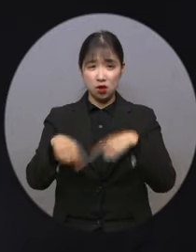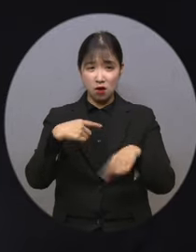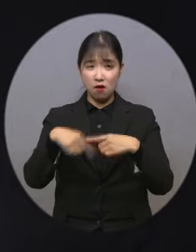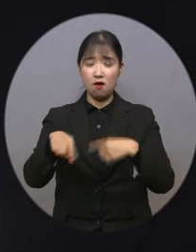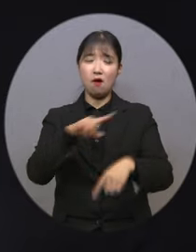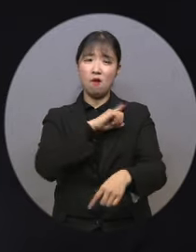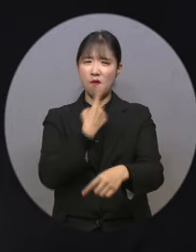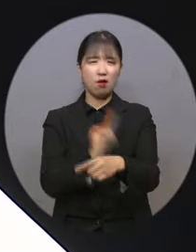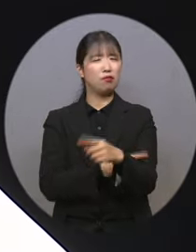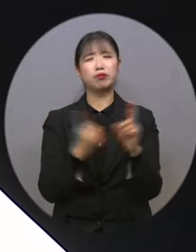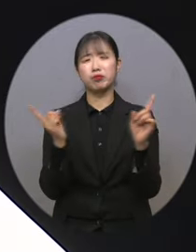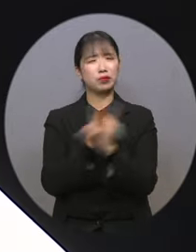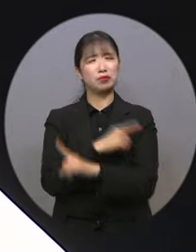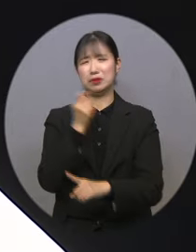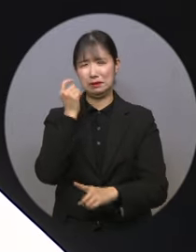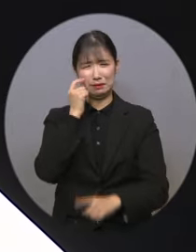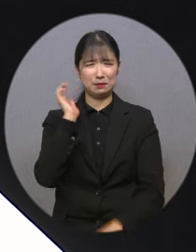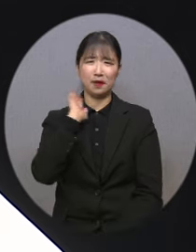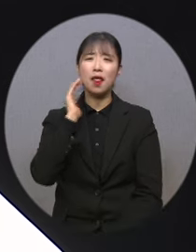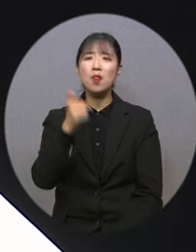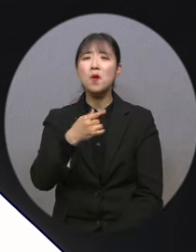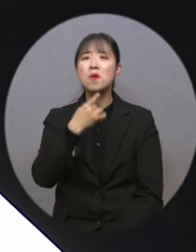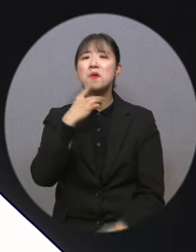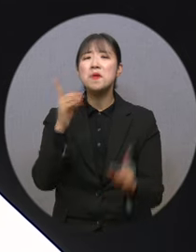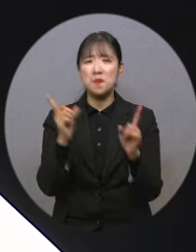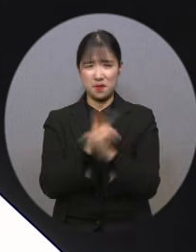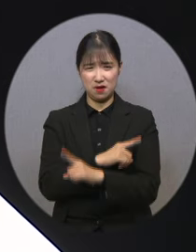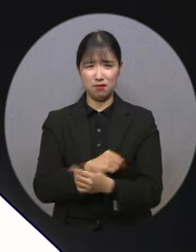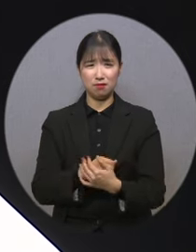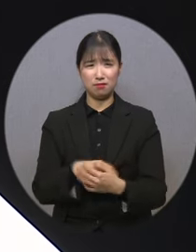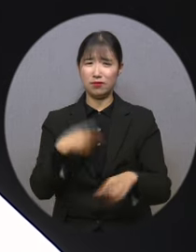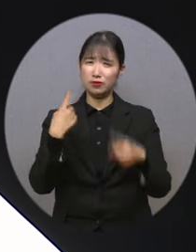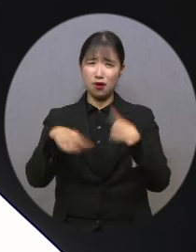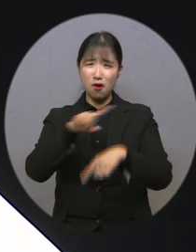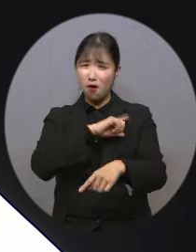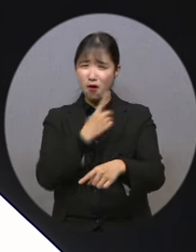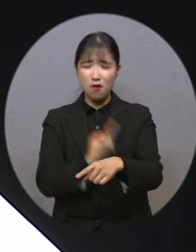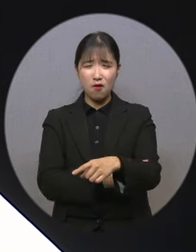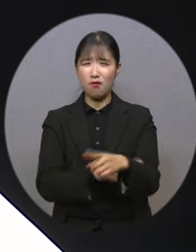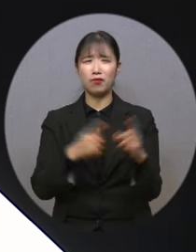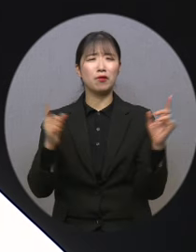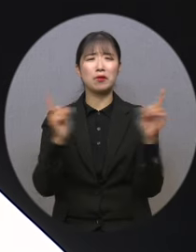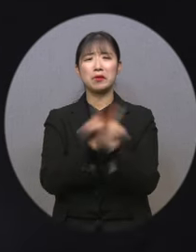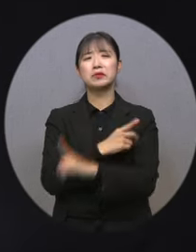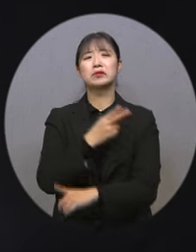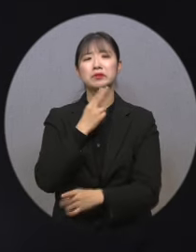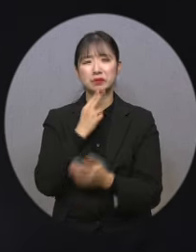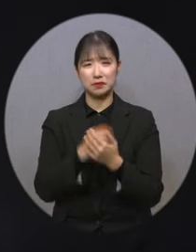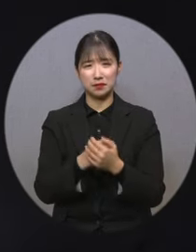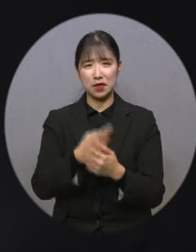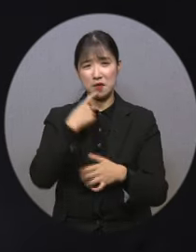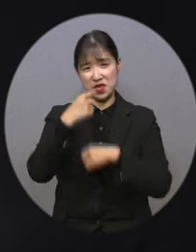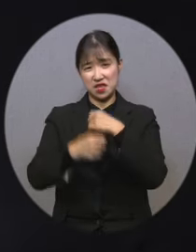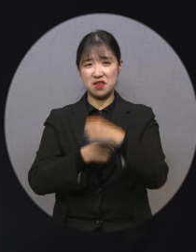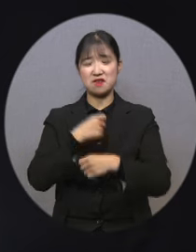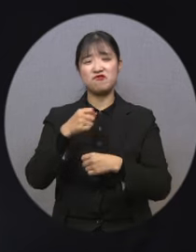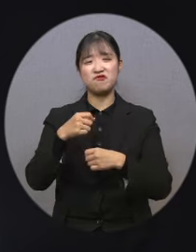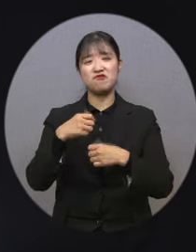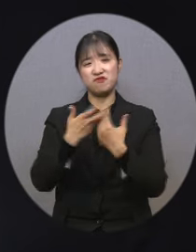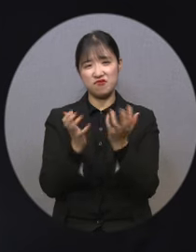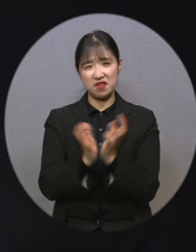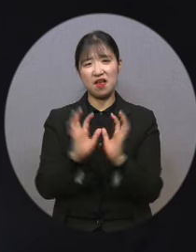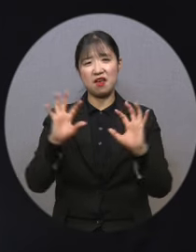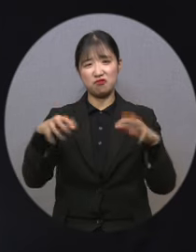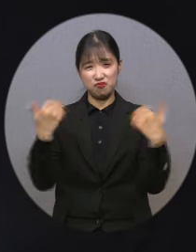바뀝니다 대통령 바뀌었지 대통령 하나가 받겠지 무슨 정권이 교체돼 요 민주당이 국회를 장악하고 있는데